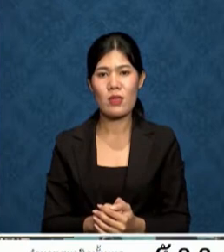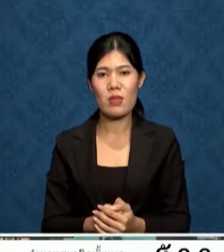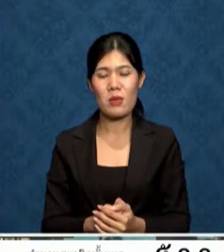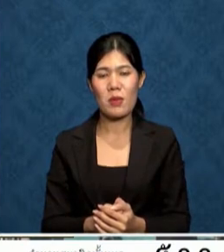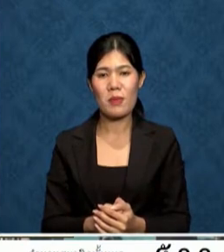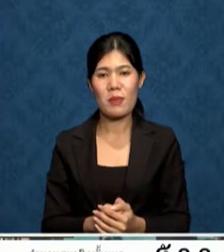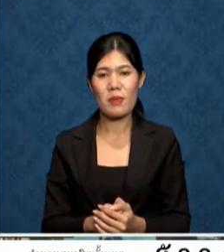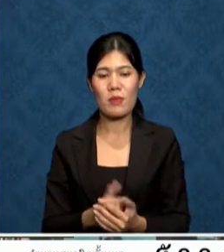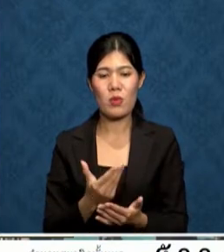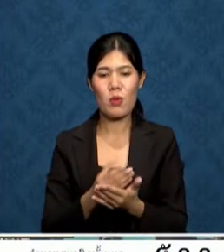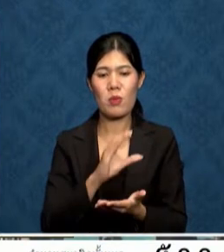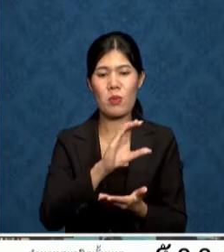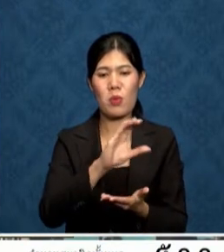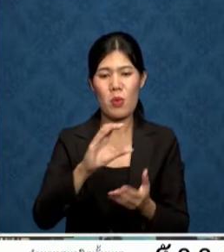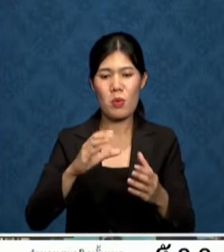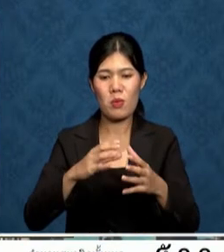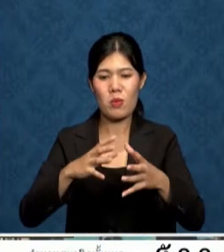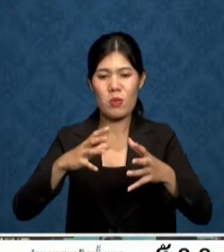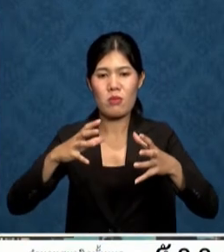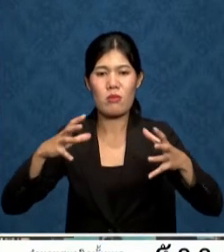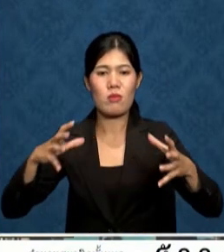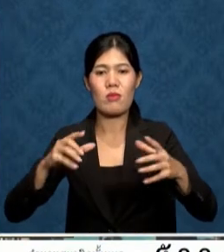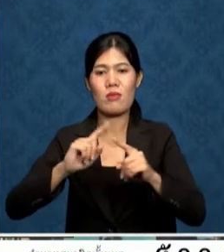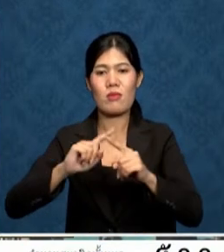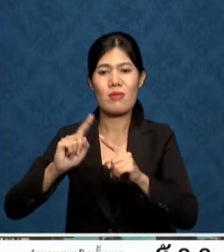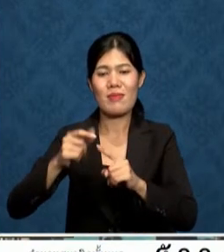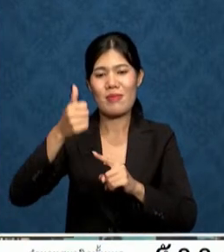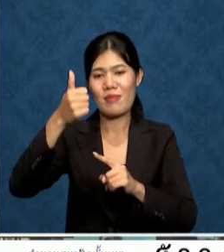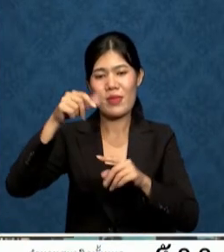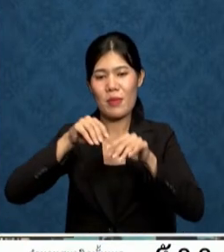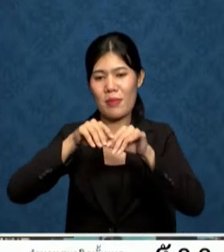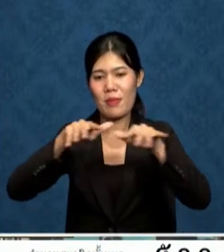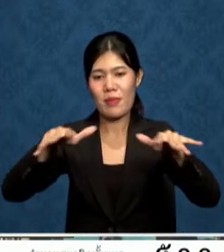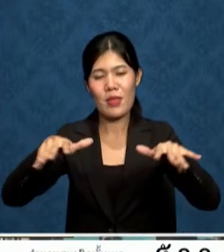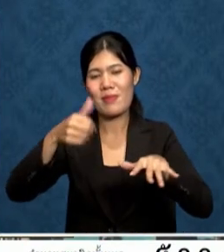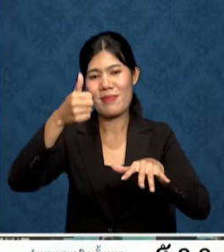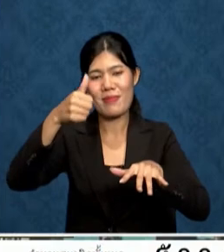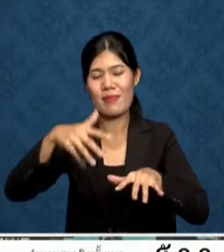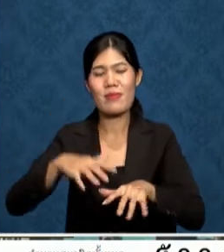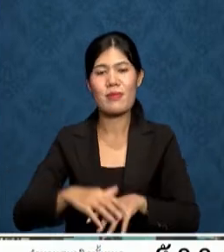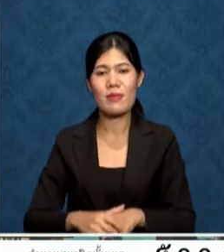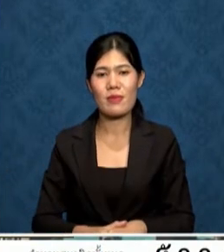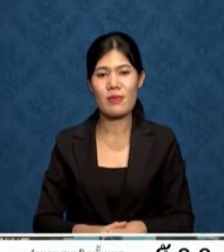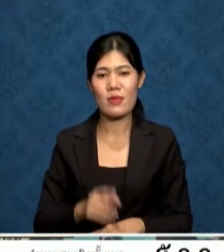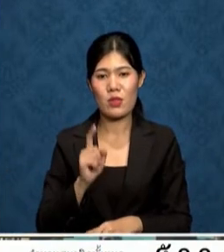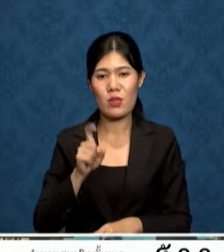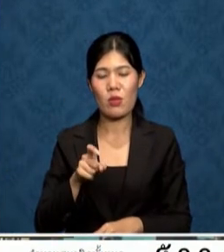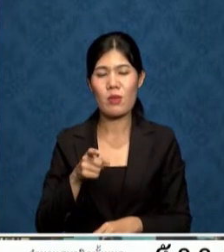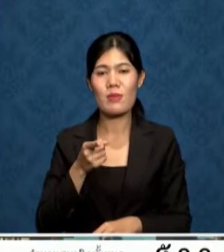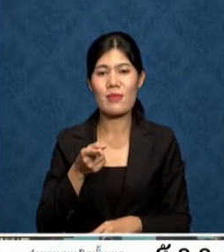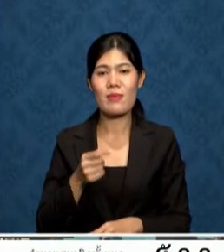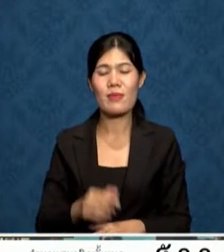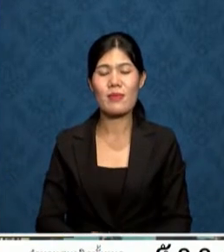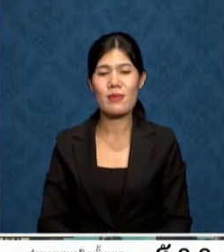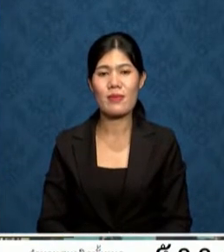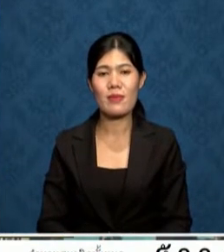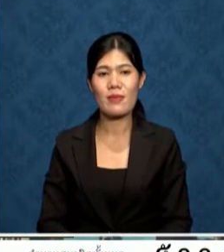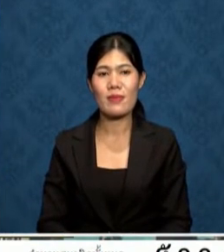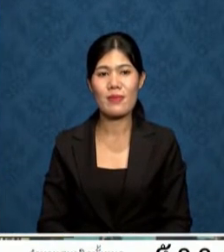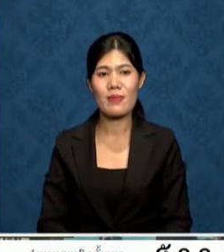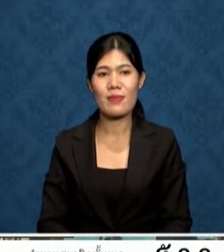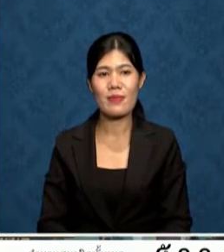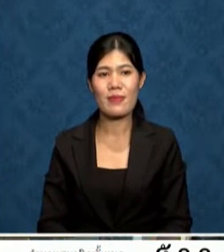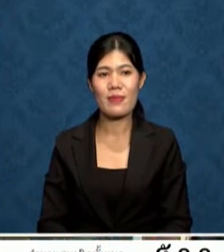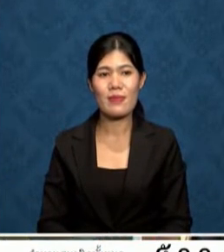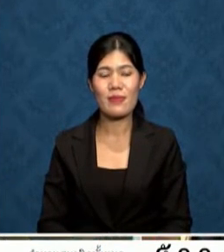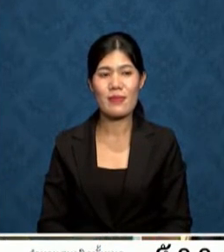ทิศทางมันจะดูบวมไปเรื่อยๆนะครับถ้า้าถ้าเราไม่จริงจังกับเรื่องนี้นะครับเอาสไลด์ลง